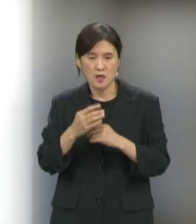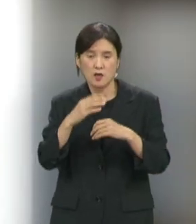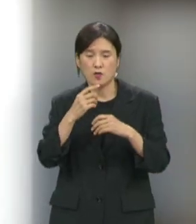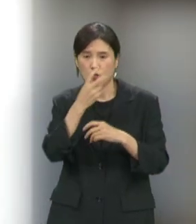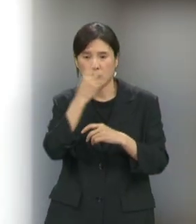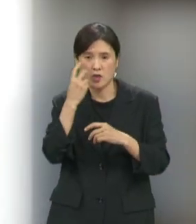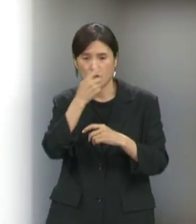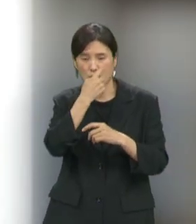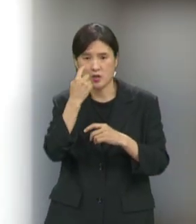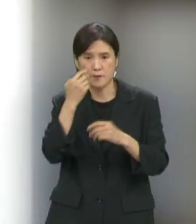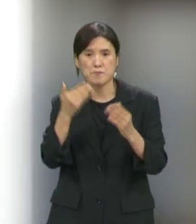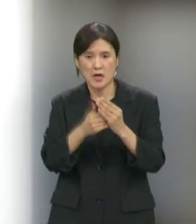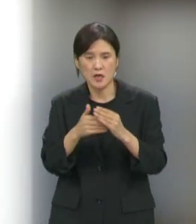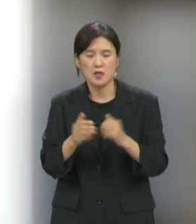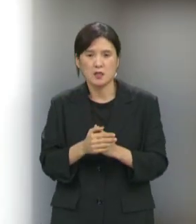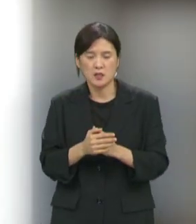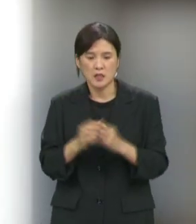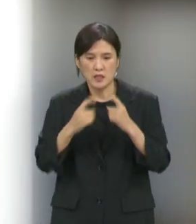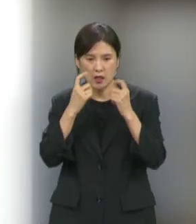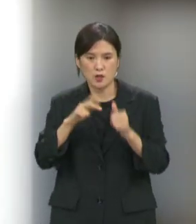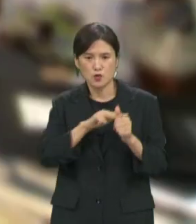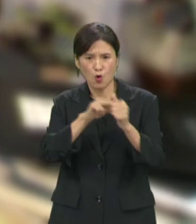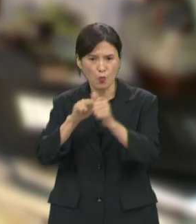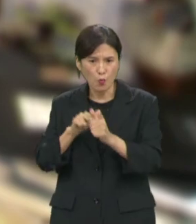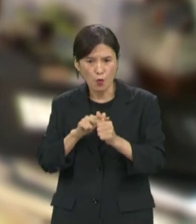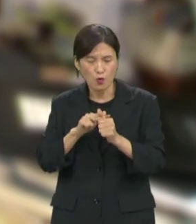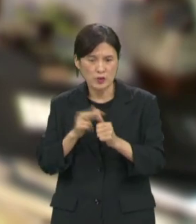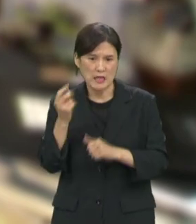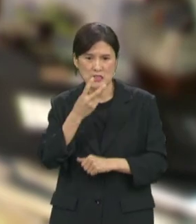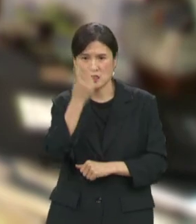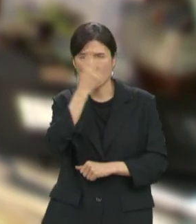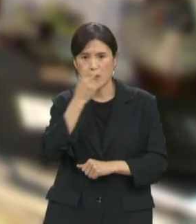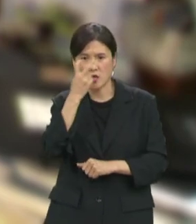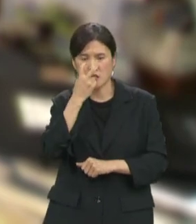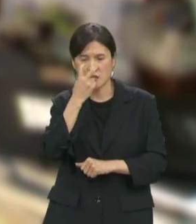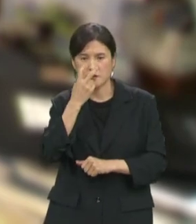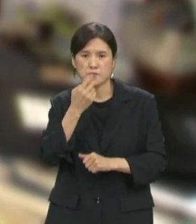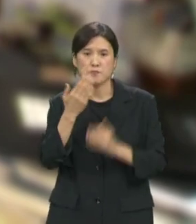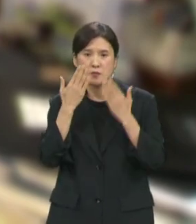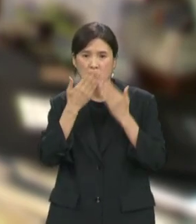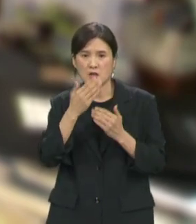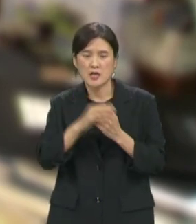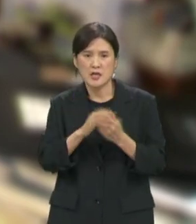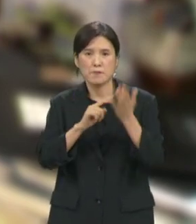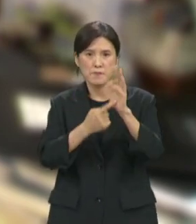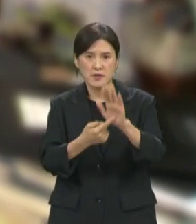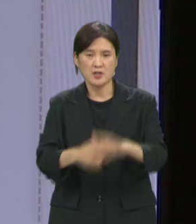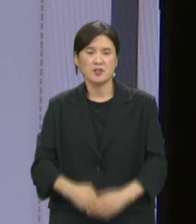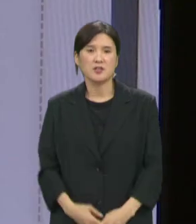완료했고 개인정보와 관련된 긴급점검도 실시했다고 밝혔습니다